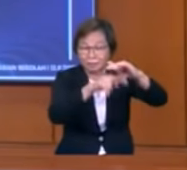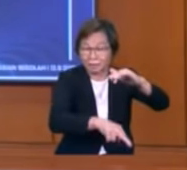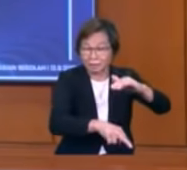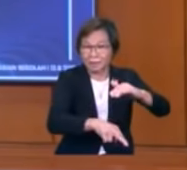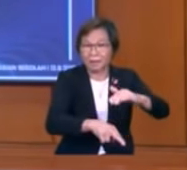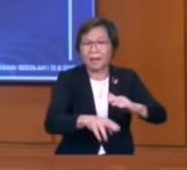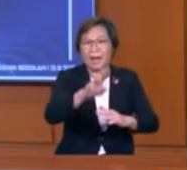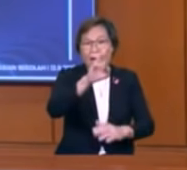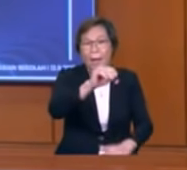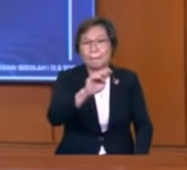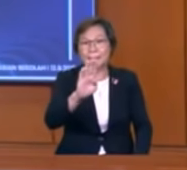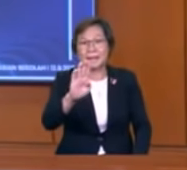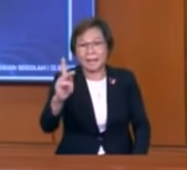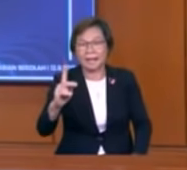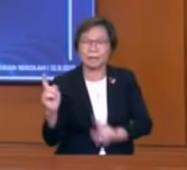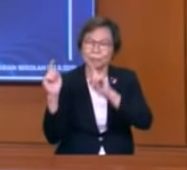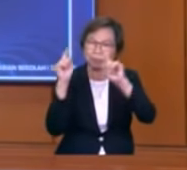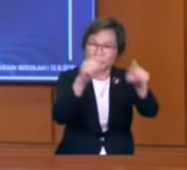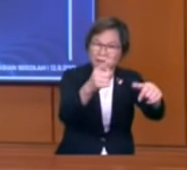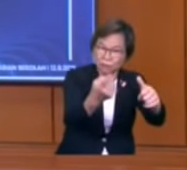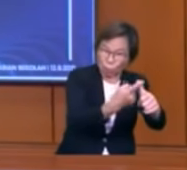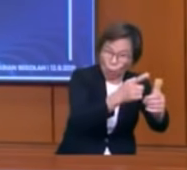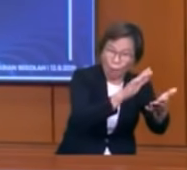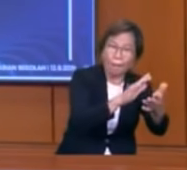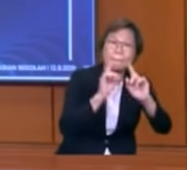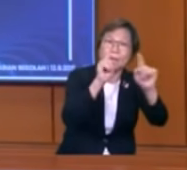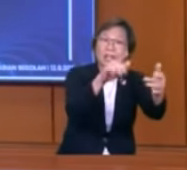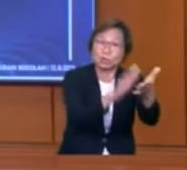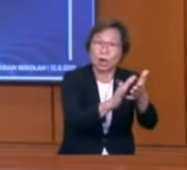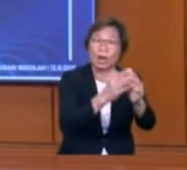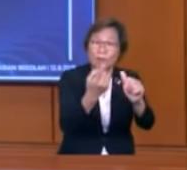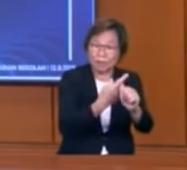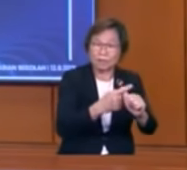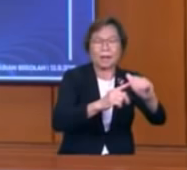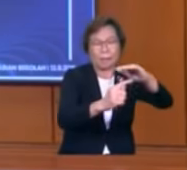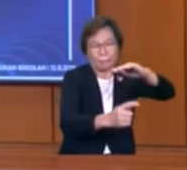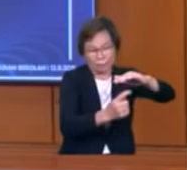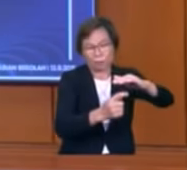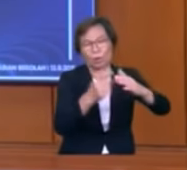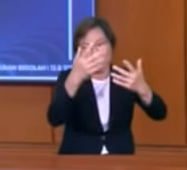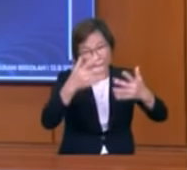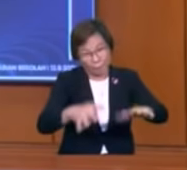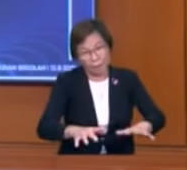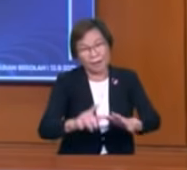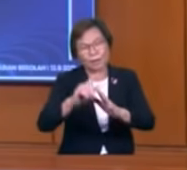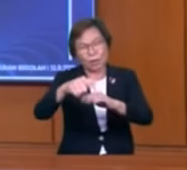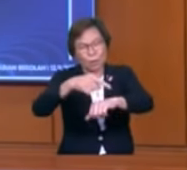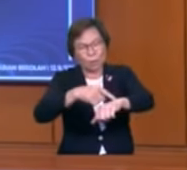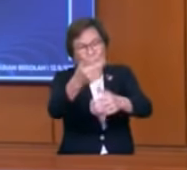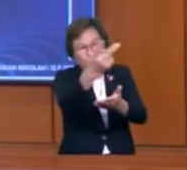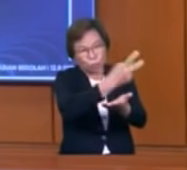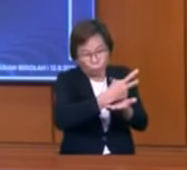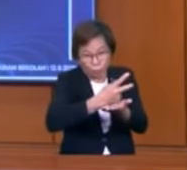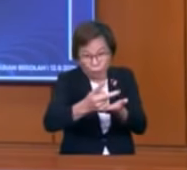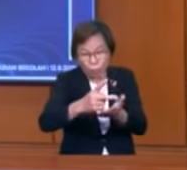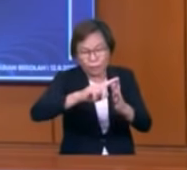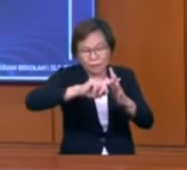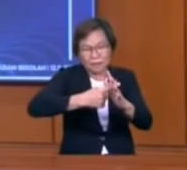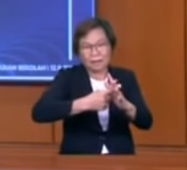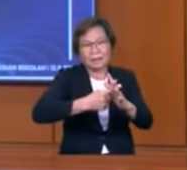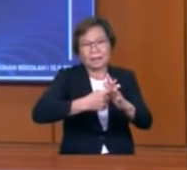Muri mbq akan datang ke sekolah terlebih dahulu dengan murid prasekolah Kemudian untuk tempo dua minggu